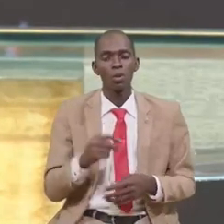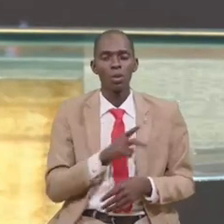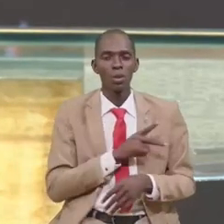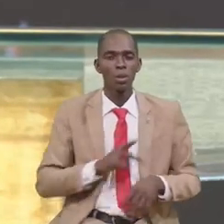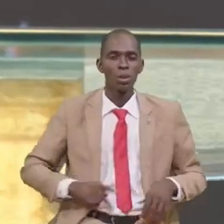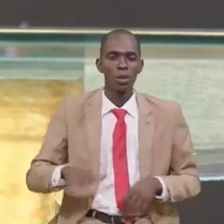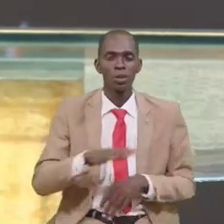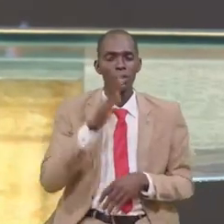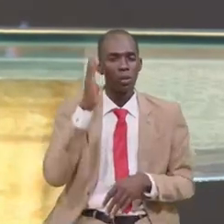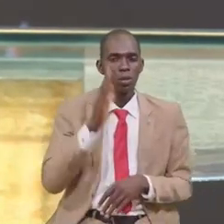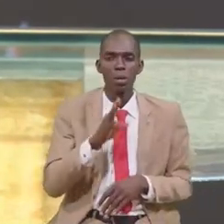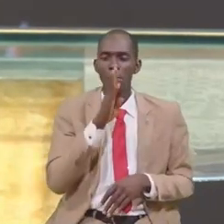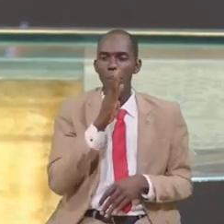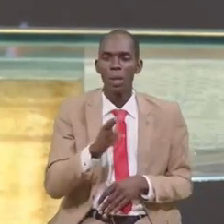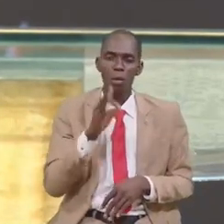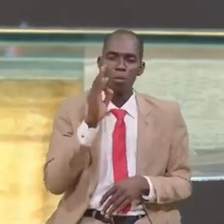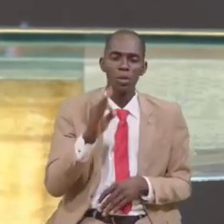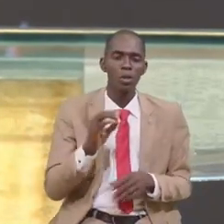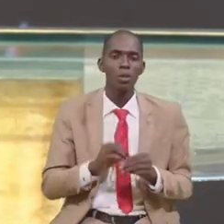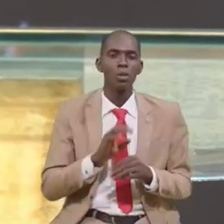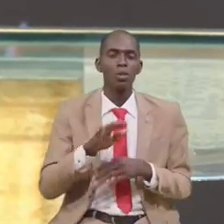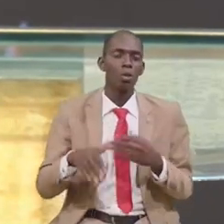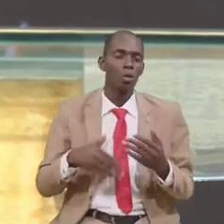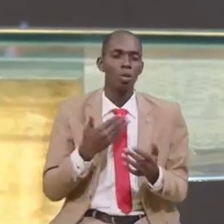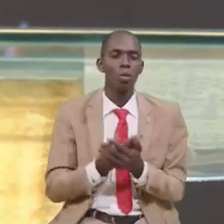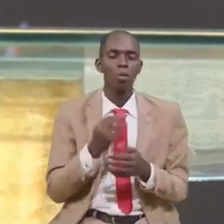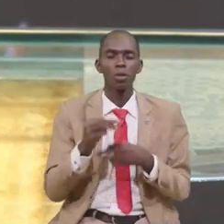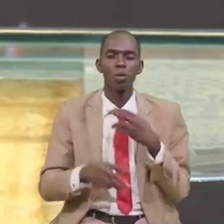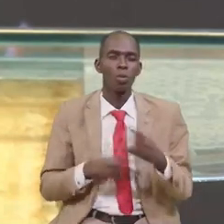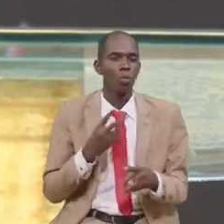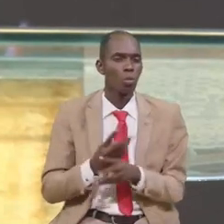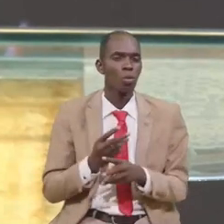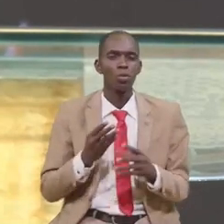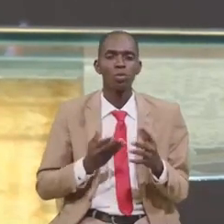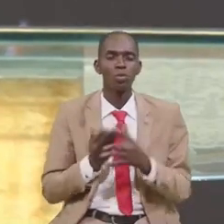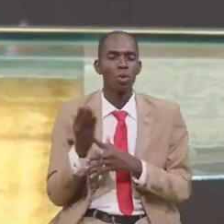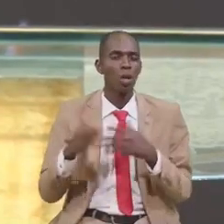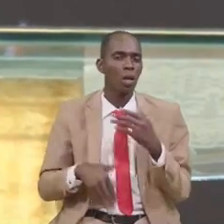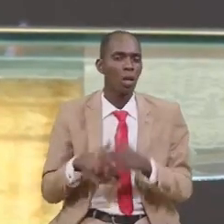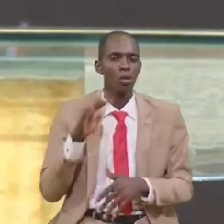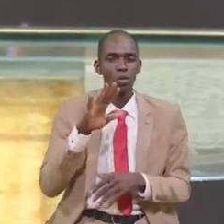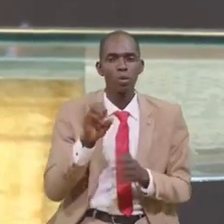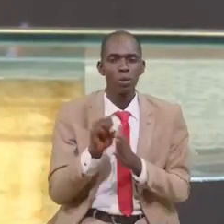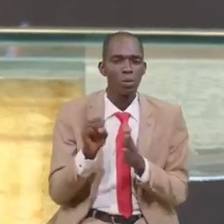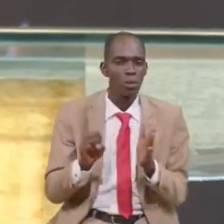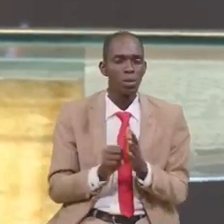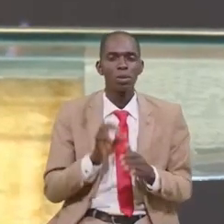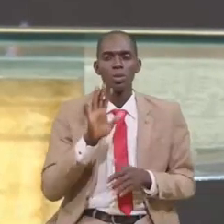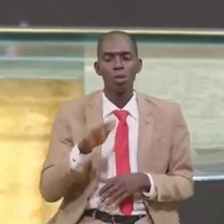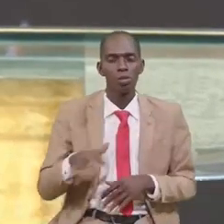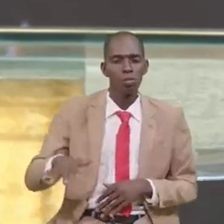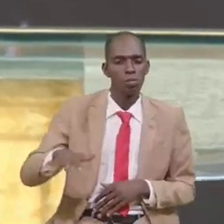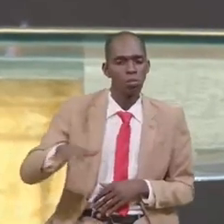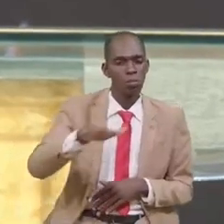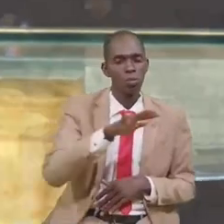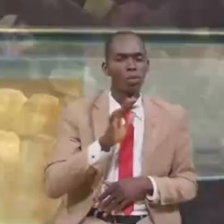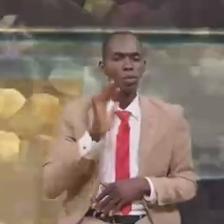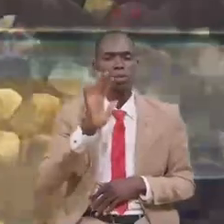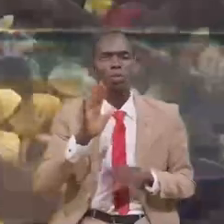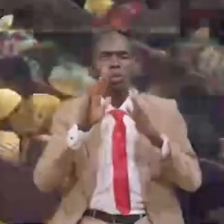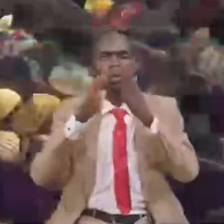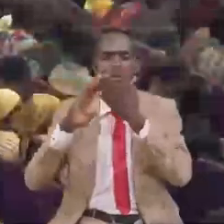nouvelle du royaume sera prêchée dans le monde entier, de par toute votre région,